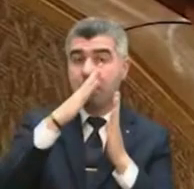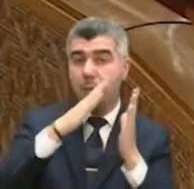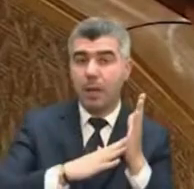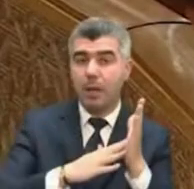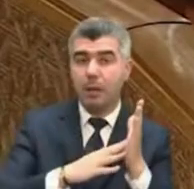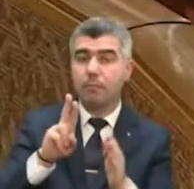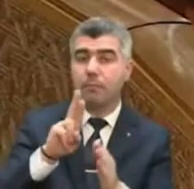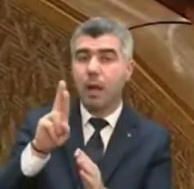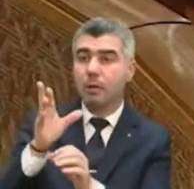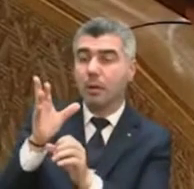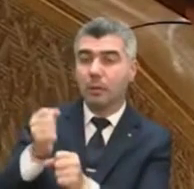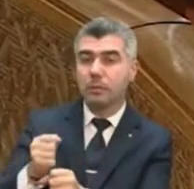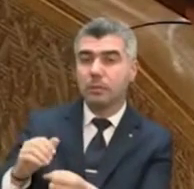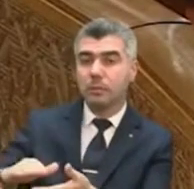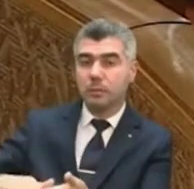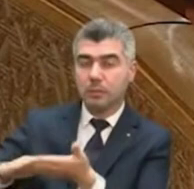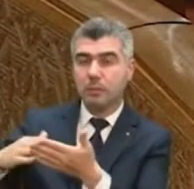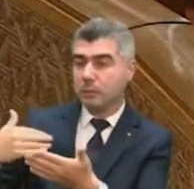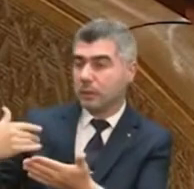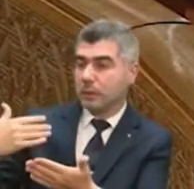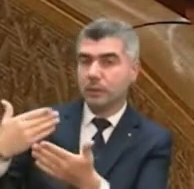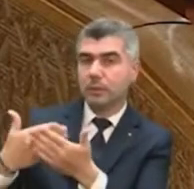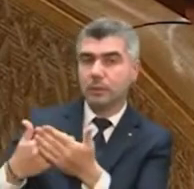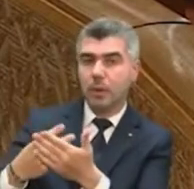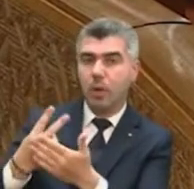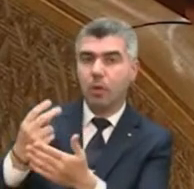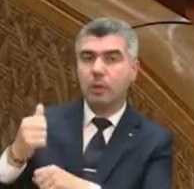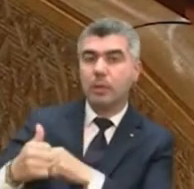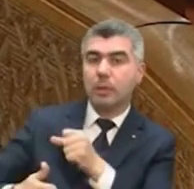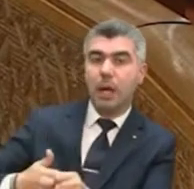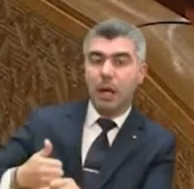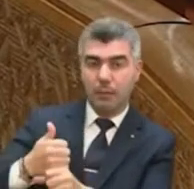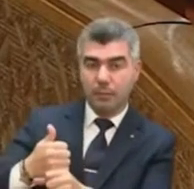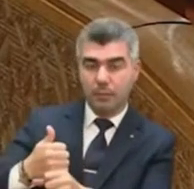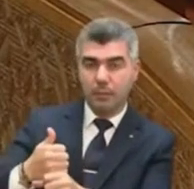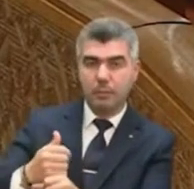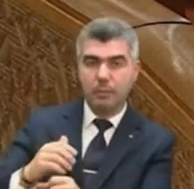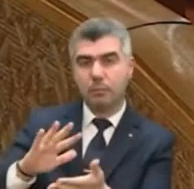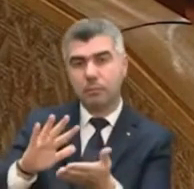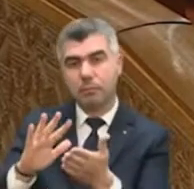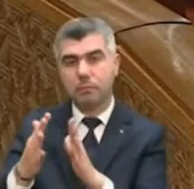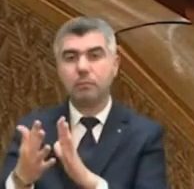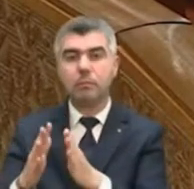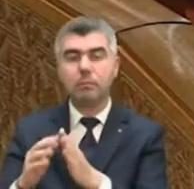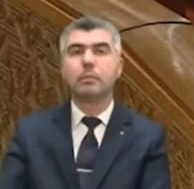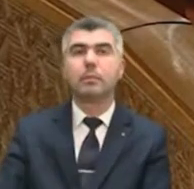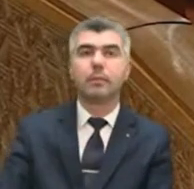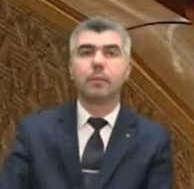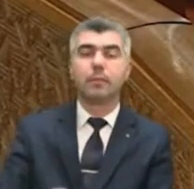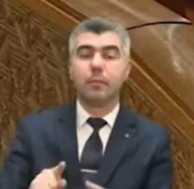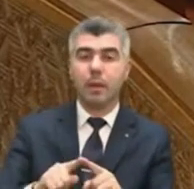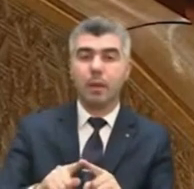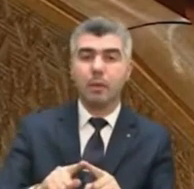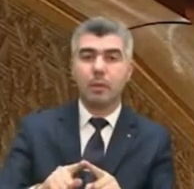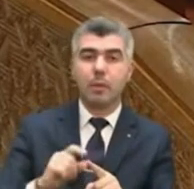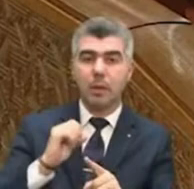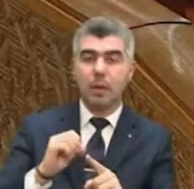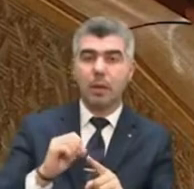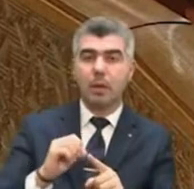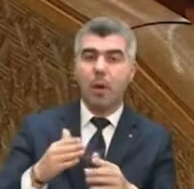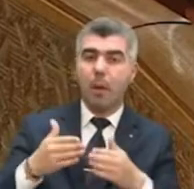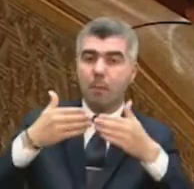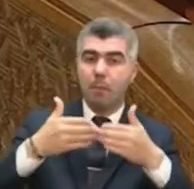التوجيهات الملكية السامية خلال العقدين الأخيرين تتوفر على بنية تحتية مينائية جد